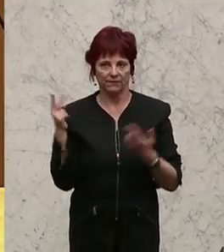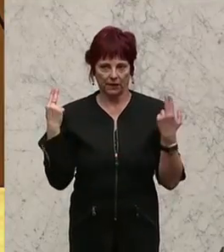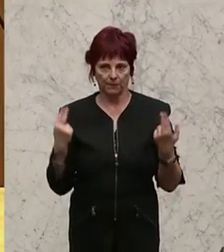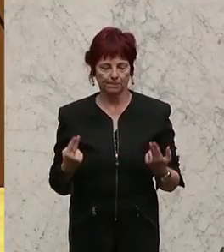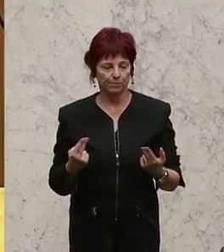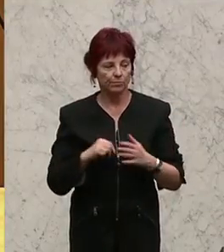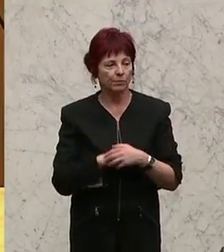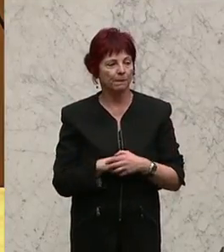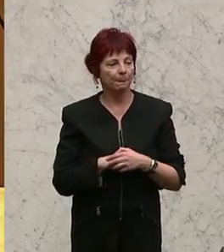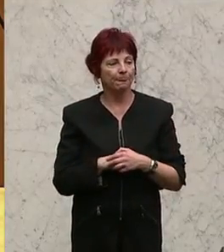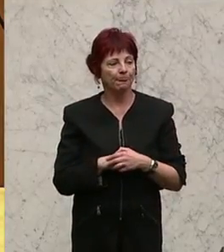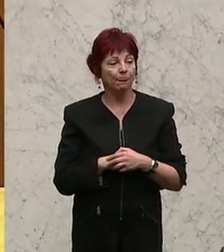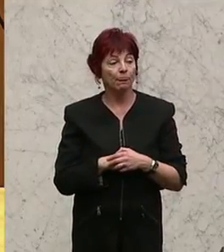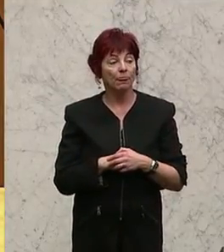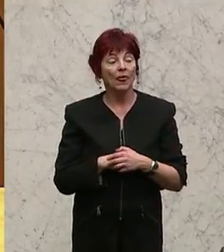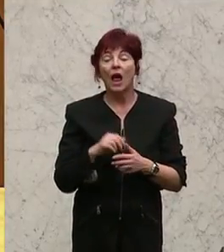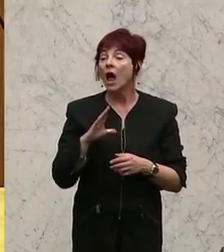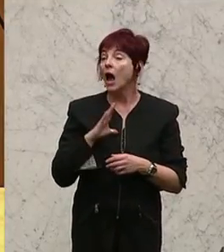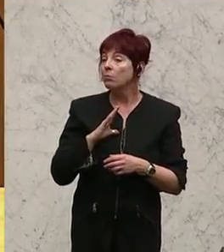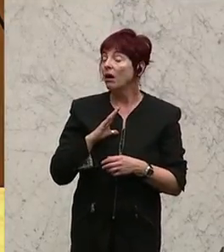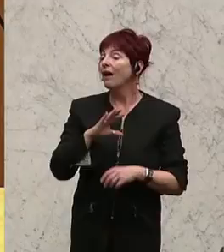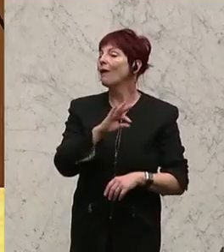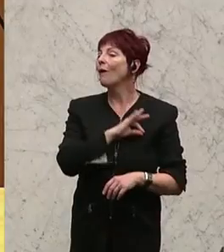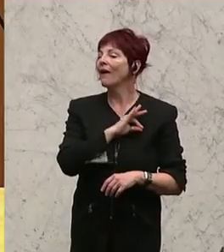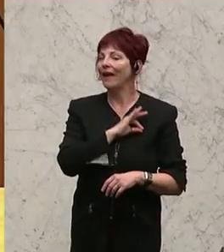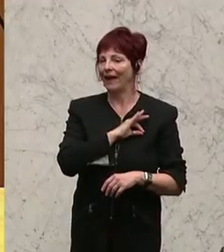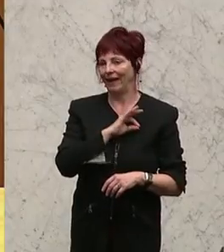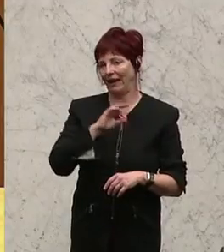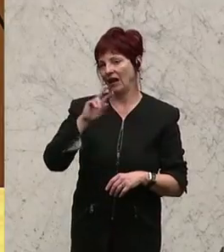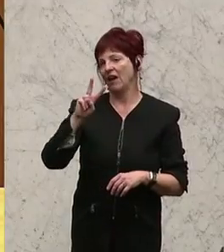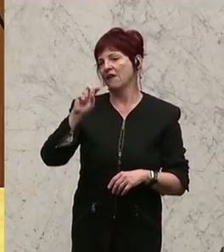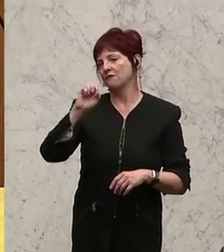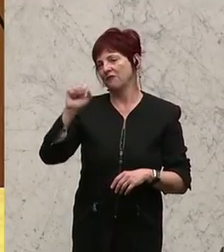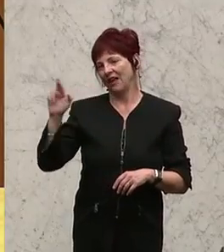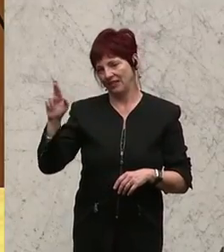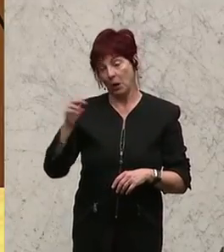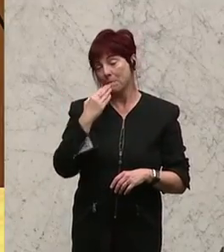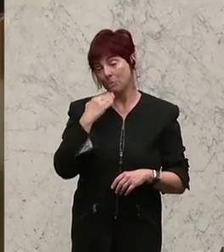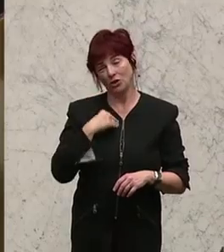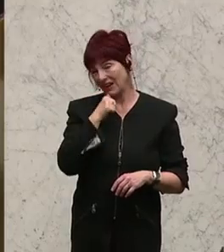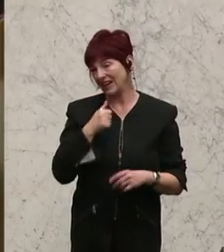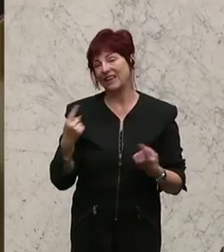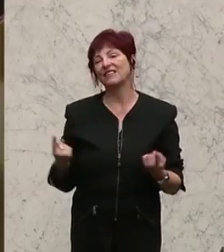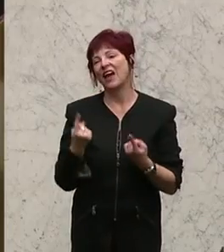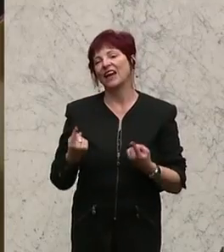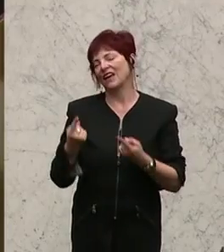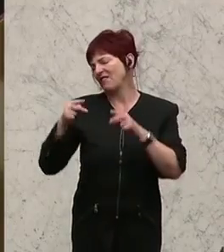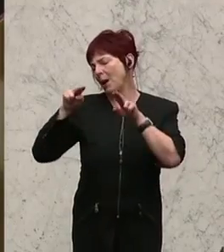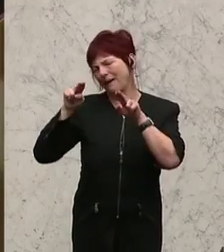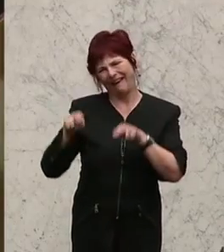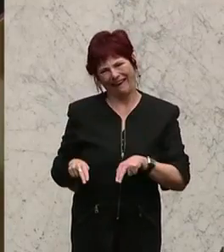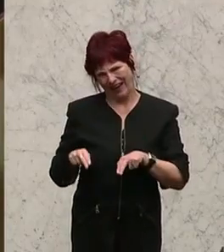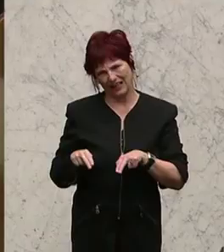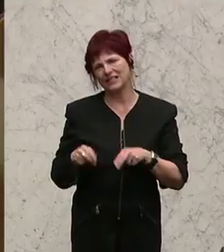Und wenn, Frau Kollegin Fechter, mit dir möchte ich nicht die Gewerbereform diskutieren, das machst du mit Metzger Gruber, wenn du